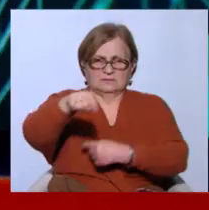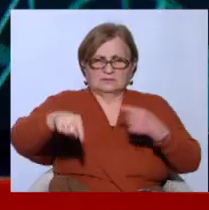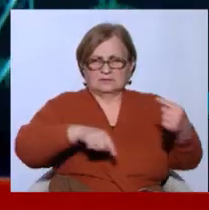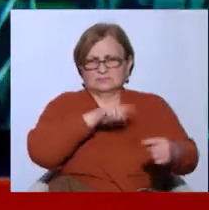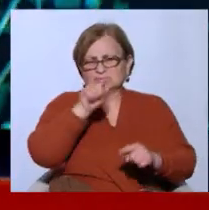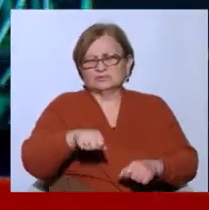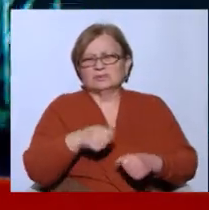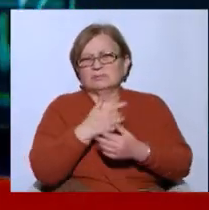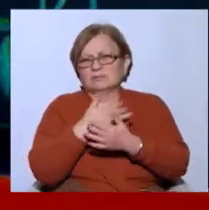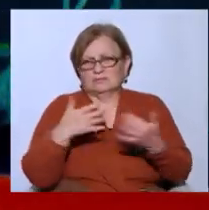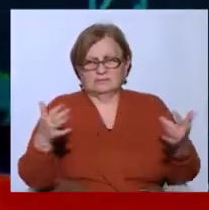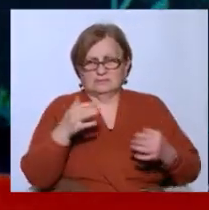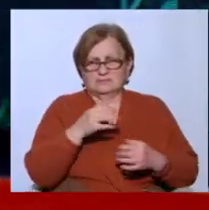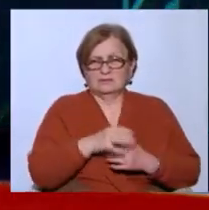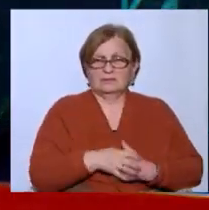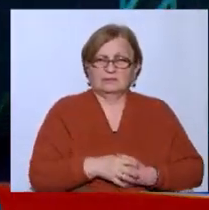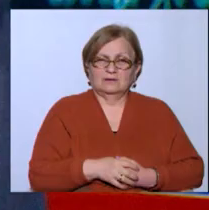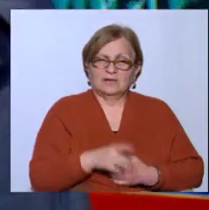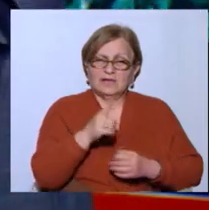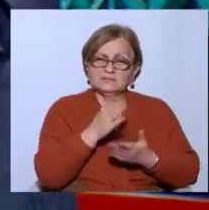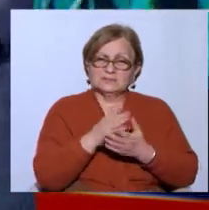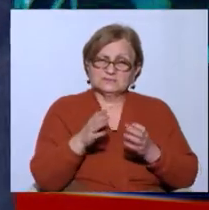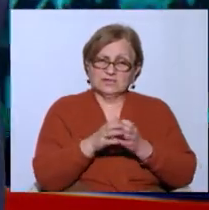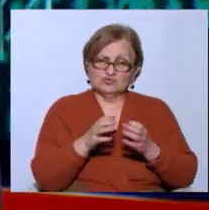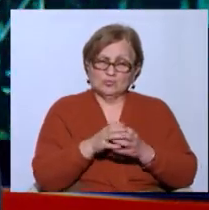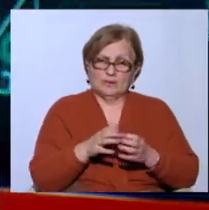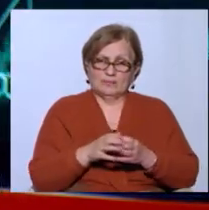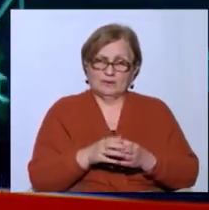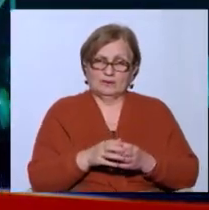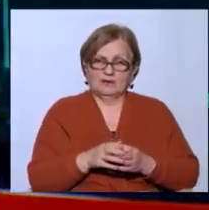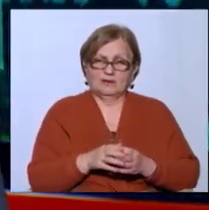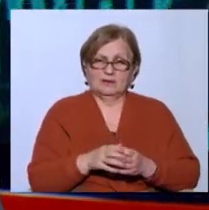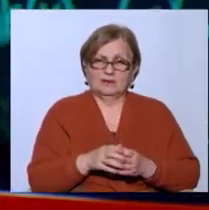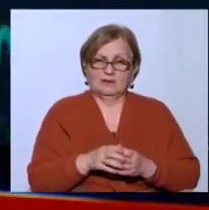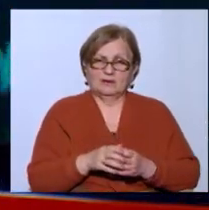იმიტომ რომ ეს არის დაჯგუფება, ხო, წინა ტიპის